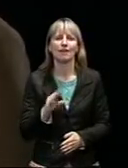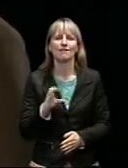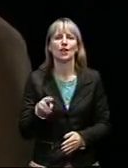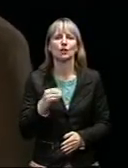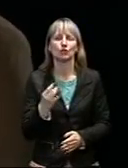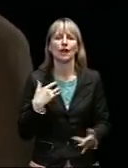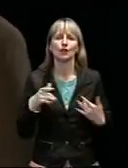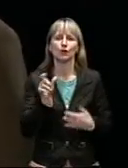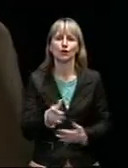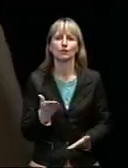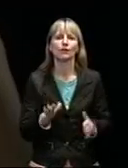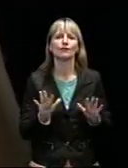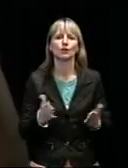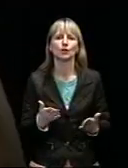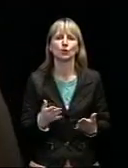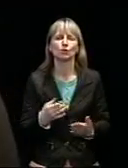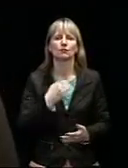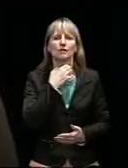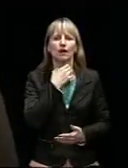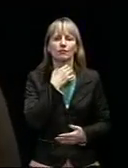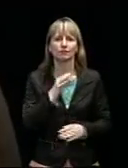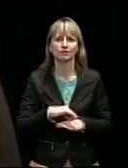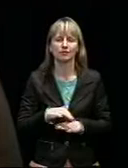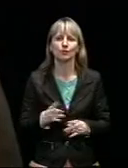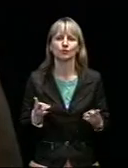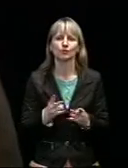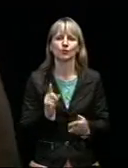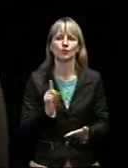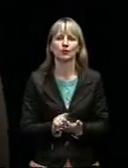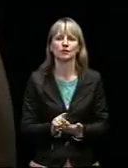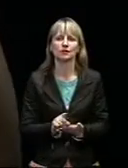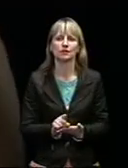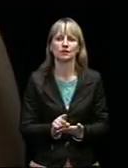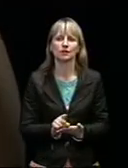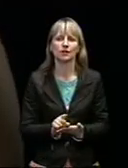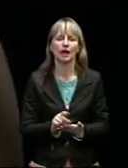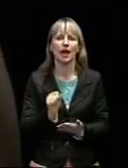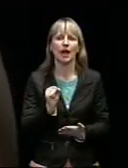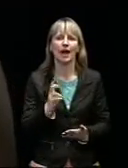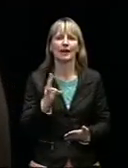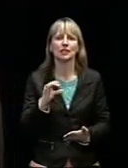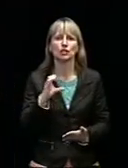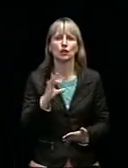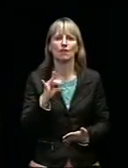актерам. Если вдруг сипят связки, нужно обязательно взять анисовые зерна,